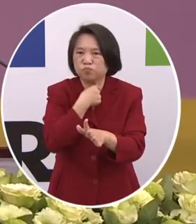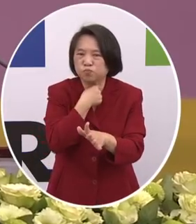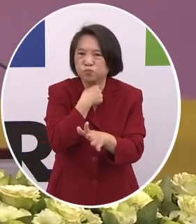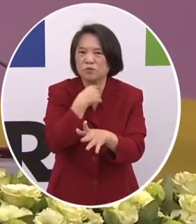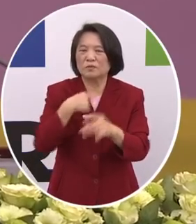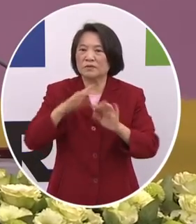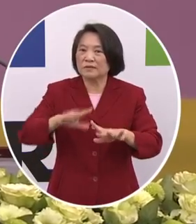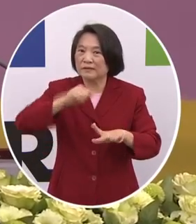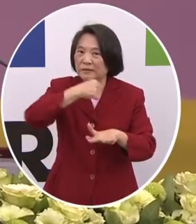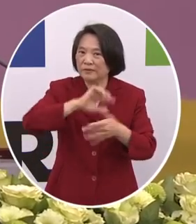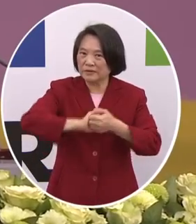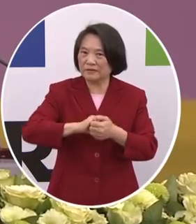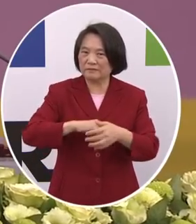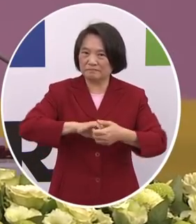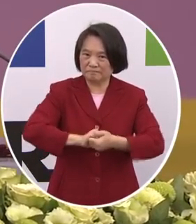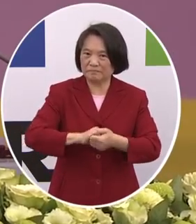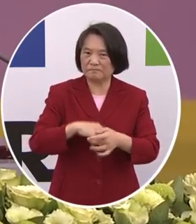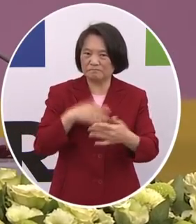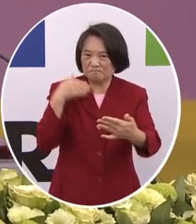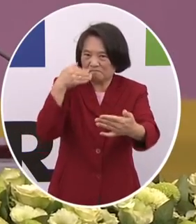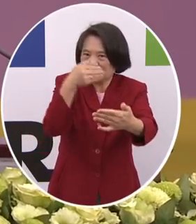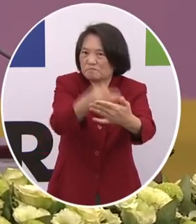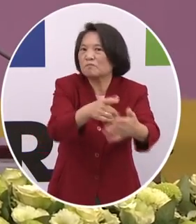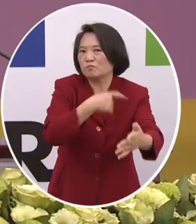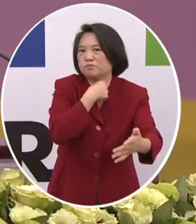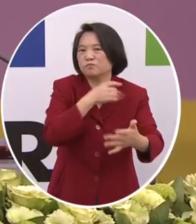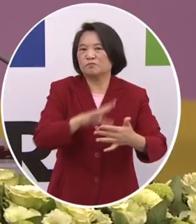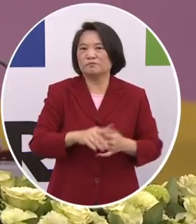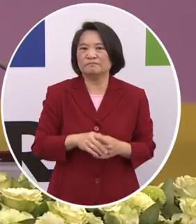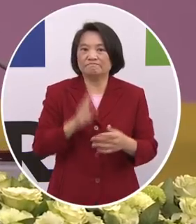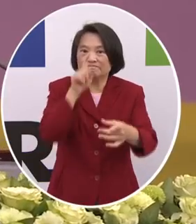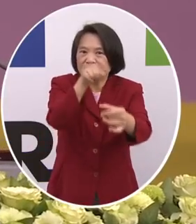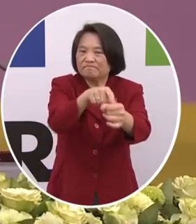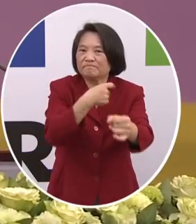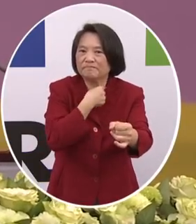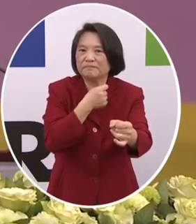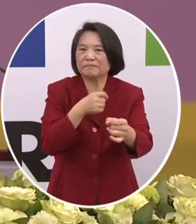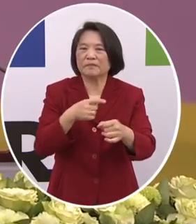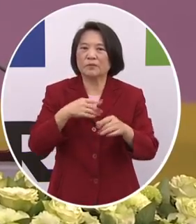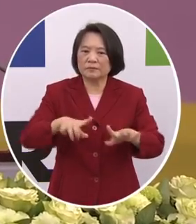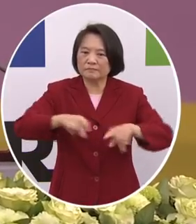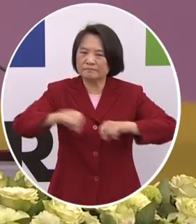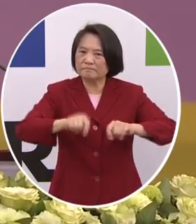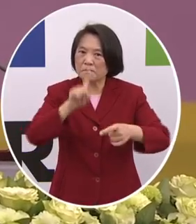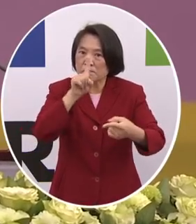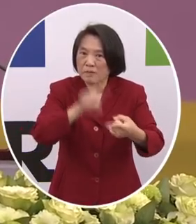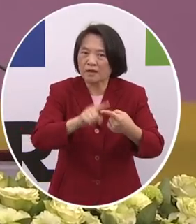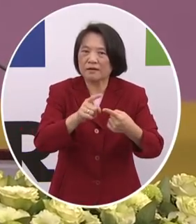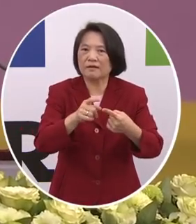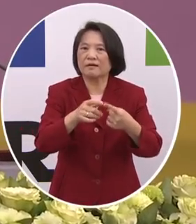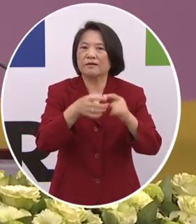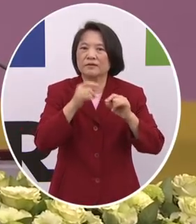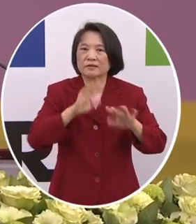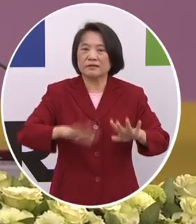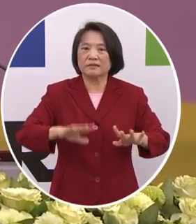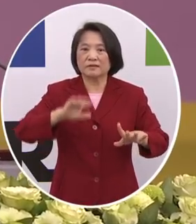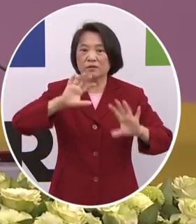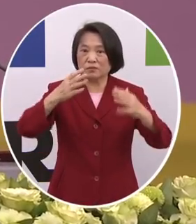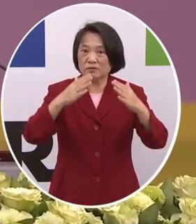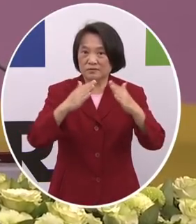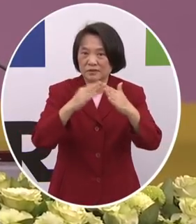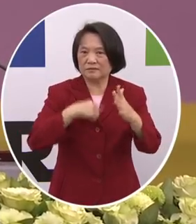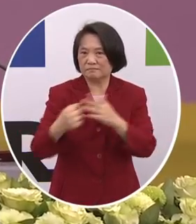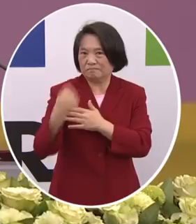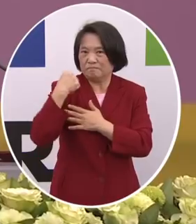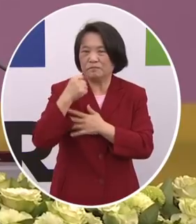定前行的道路。有效的因应策略直击在坚强的国力，